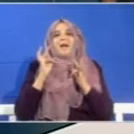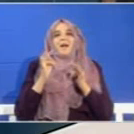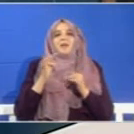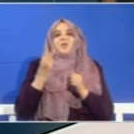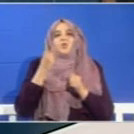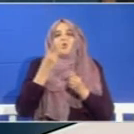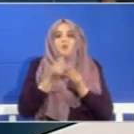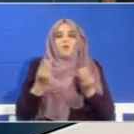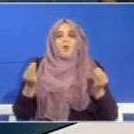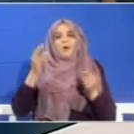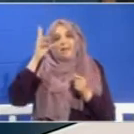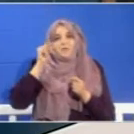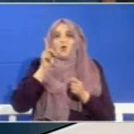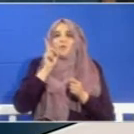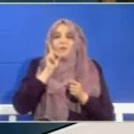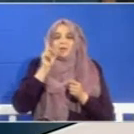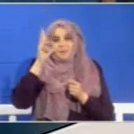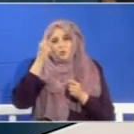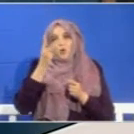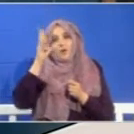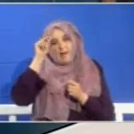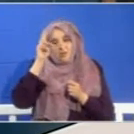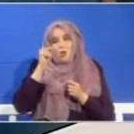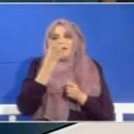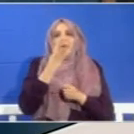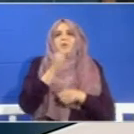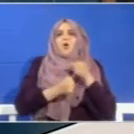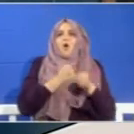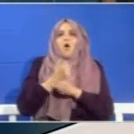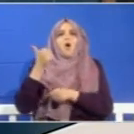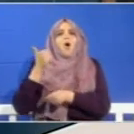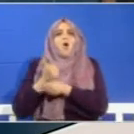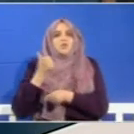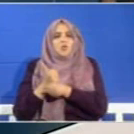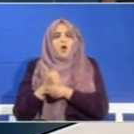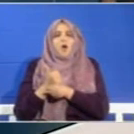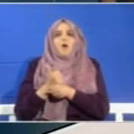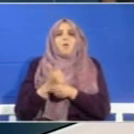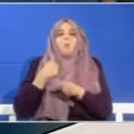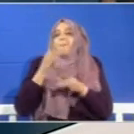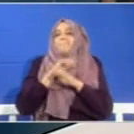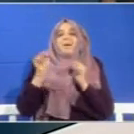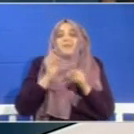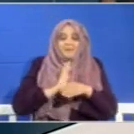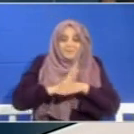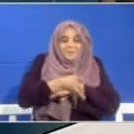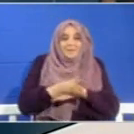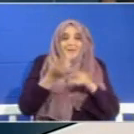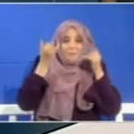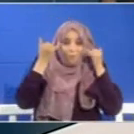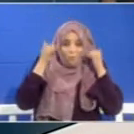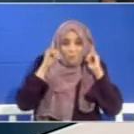سنين، اسكو العقيقه نقدر نديرها درك ولا لا؟ مع ولدي ديما مريض مسكين، قلت بالك ما درتلوش كانت الظروف يعني قد قد